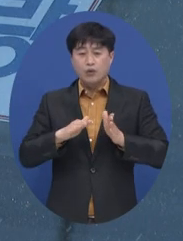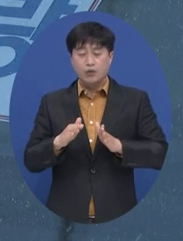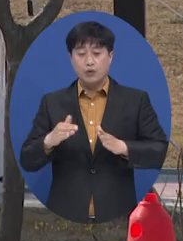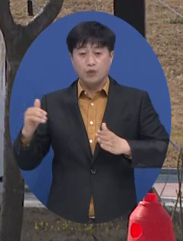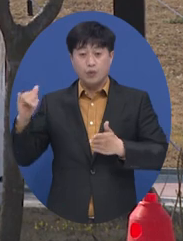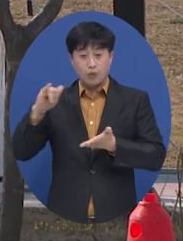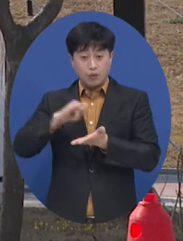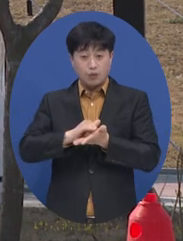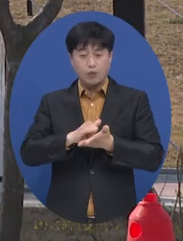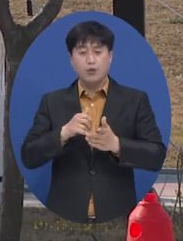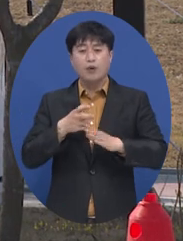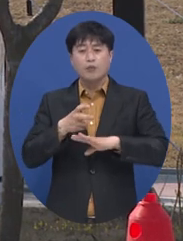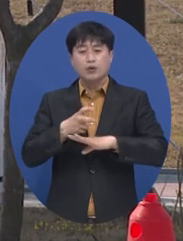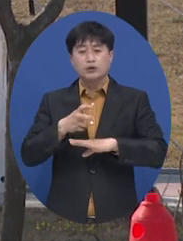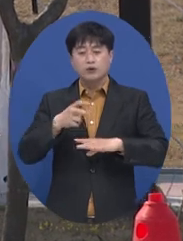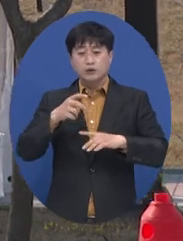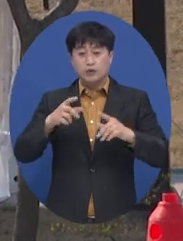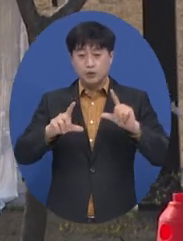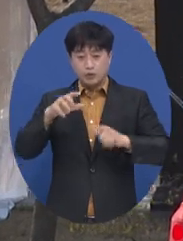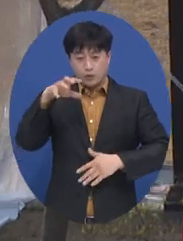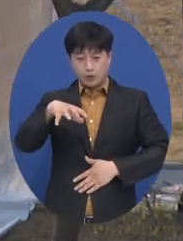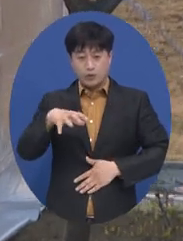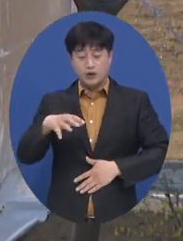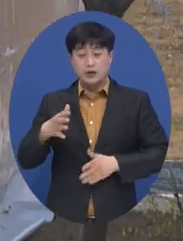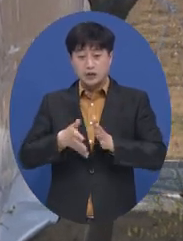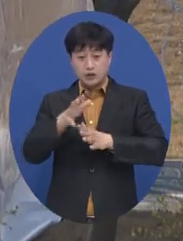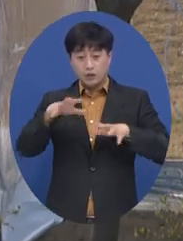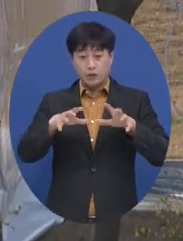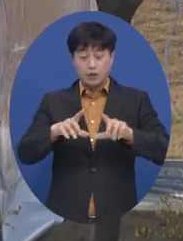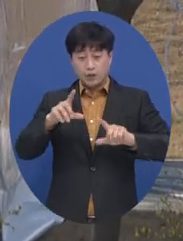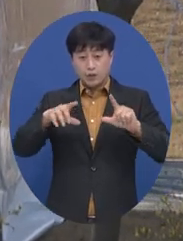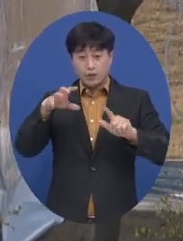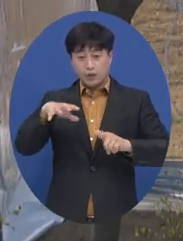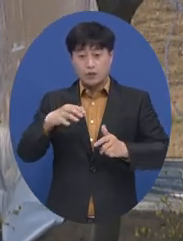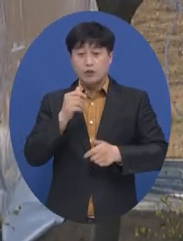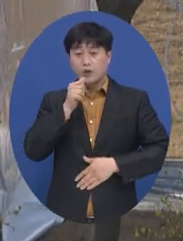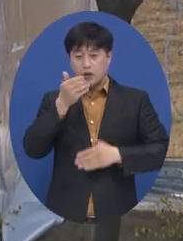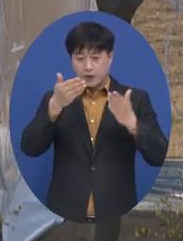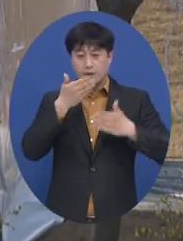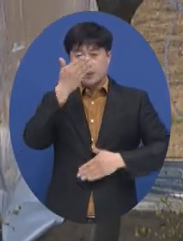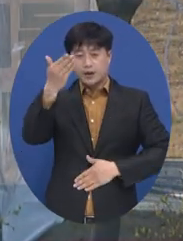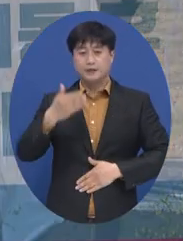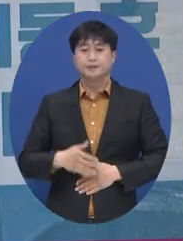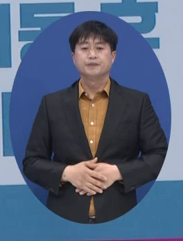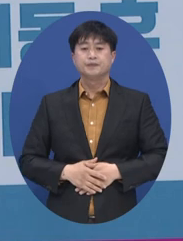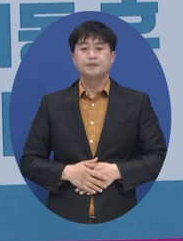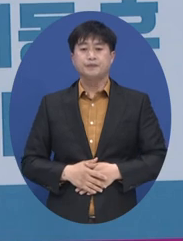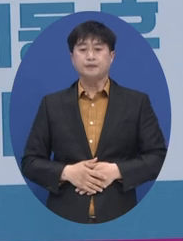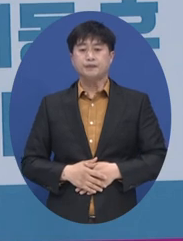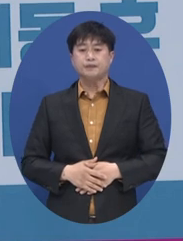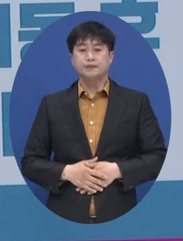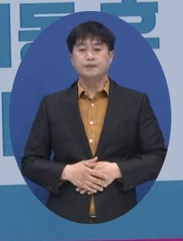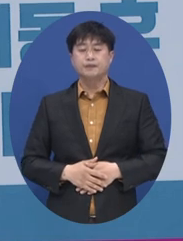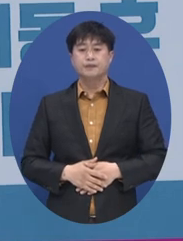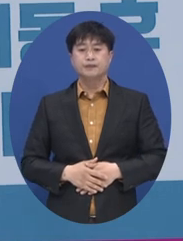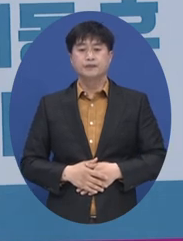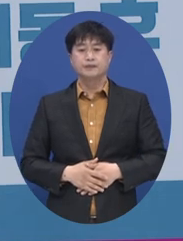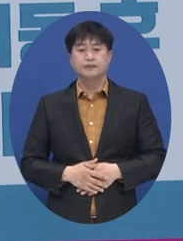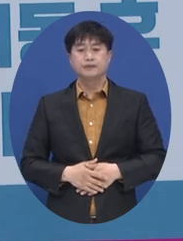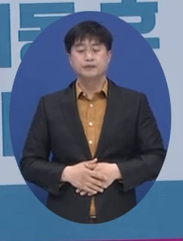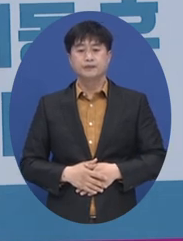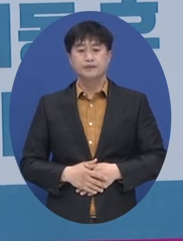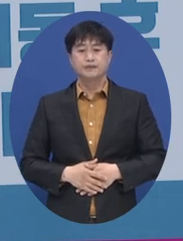경기도 공항버스 운행 상황실이나 시군 상황반에서 안내받을 수 있습니다. 경기지TV 최지연입니다.